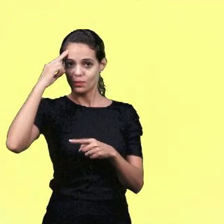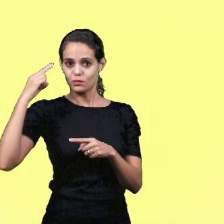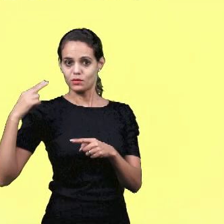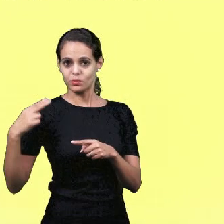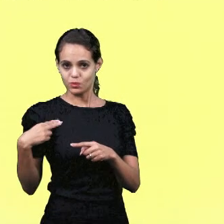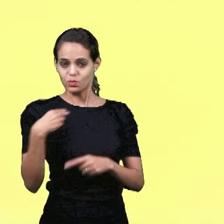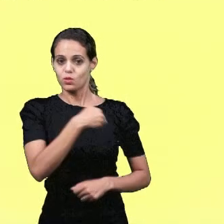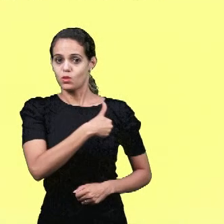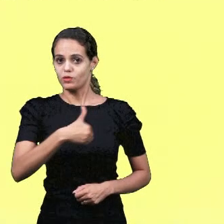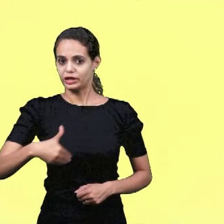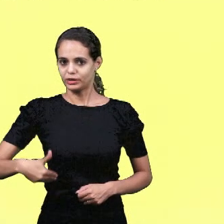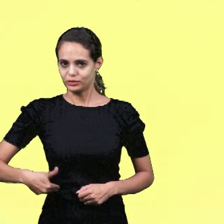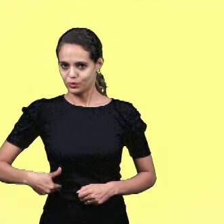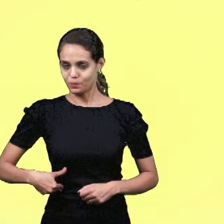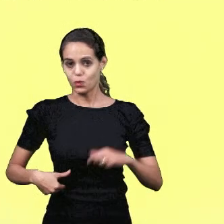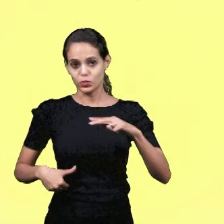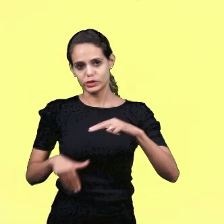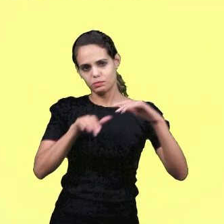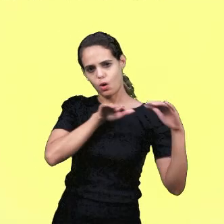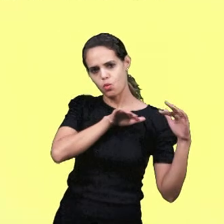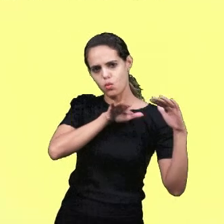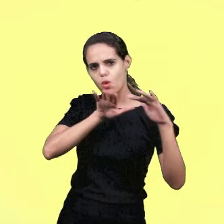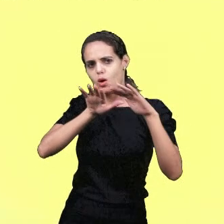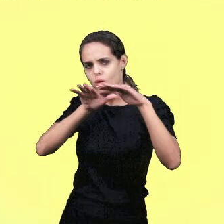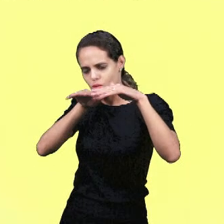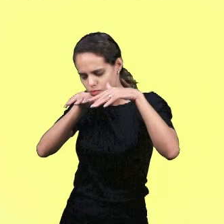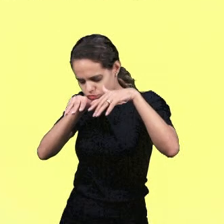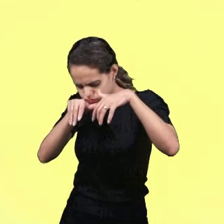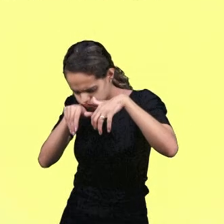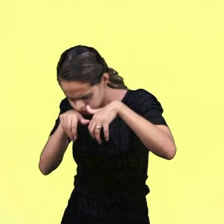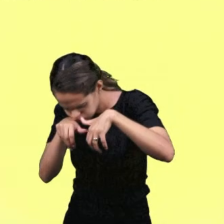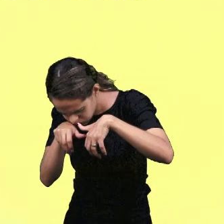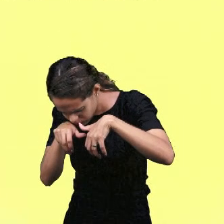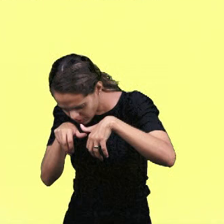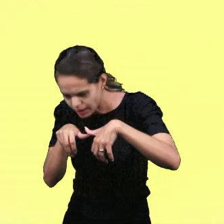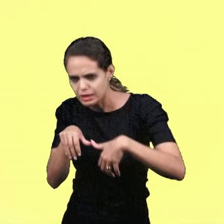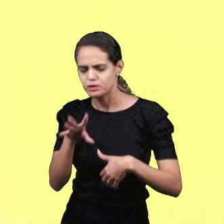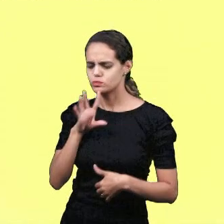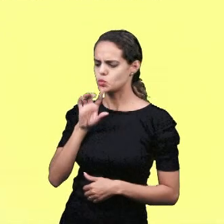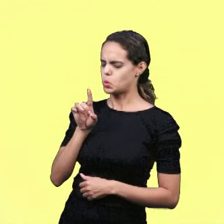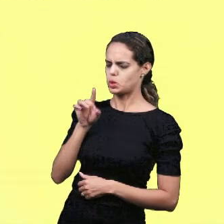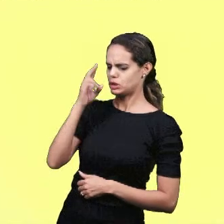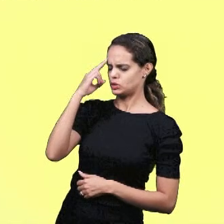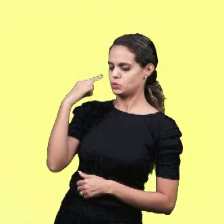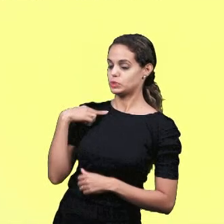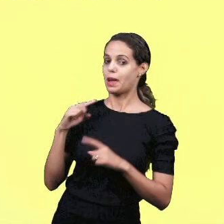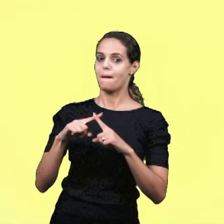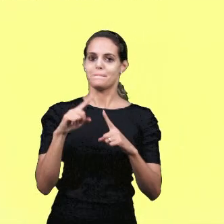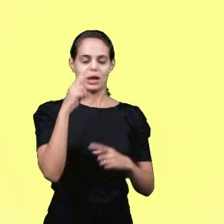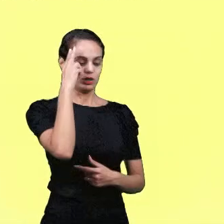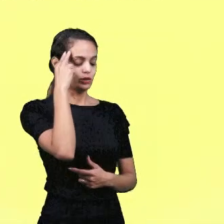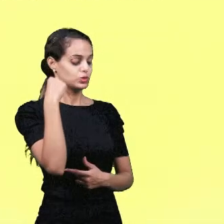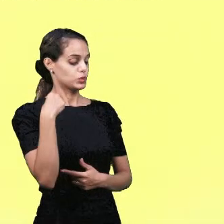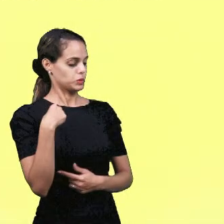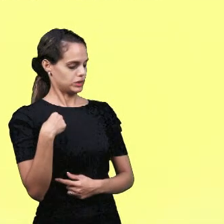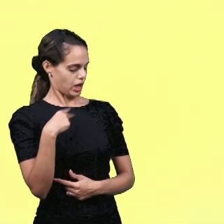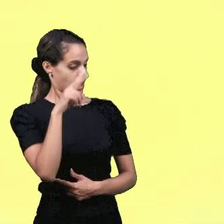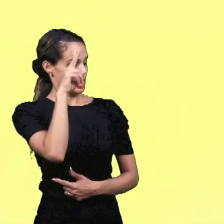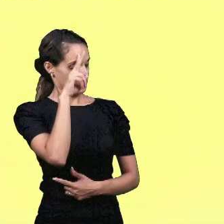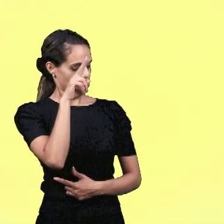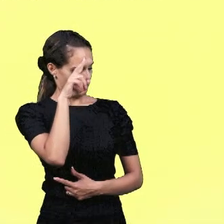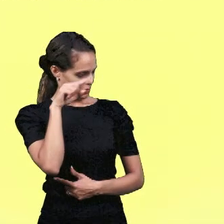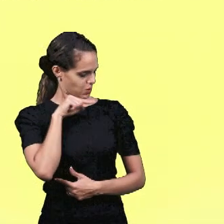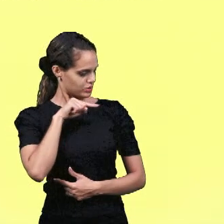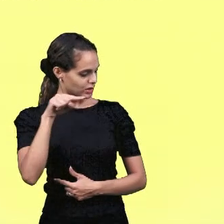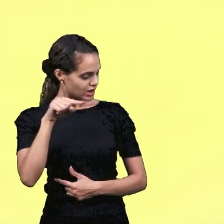Joseph les a reconnus. Et eux, il s'est appelé d'un rêve qu'il avait fait des années en arrière. Vous